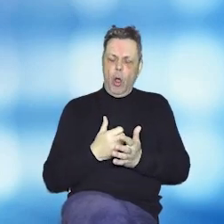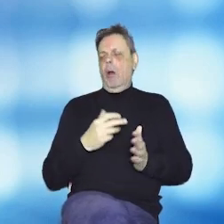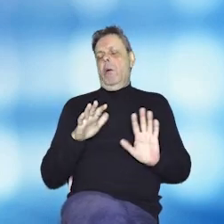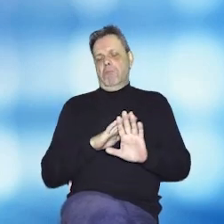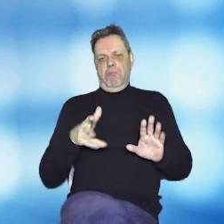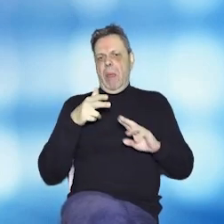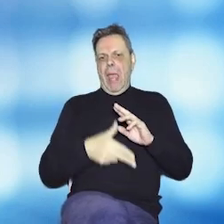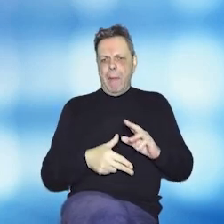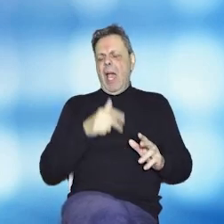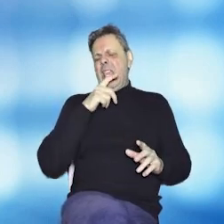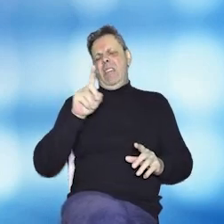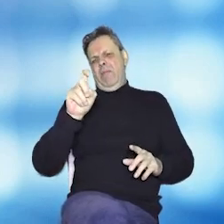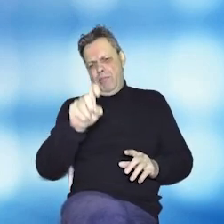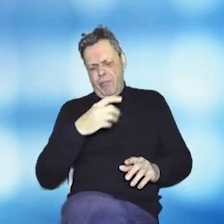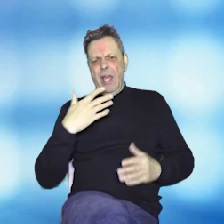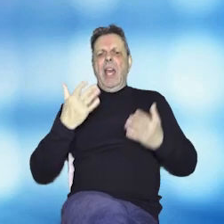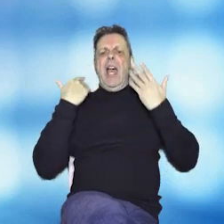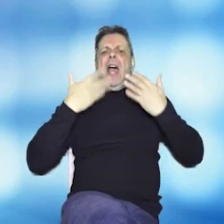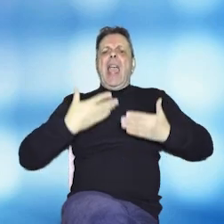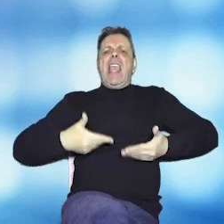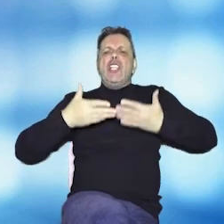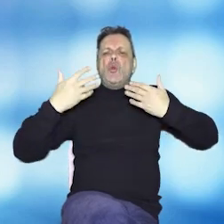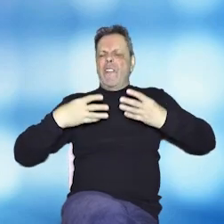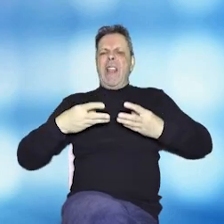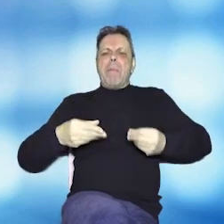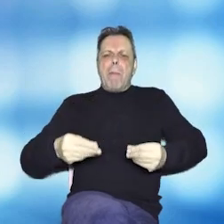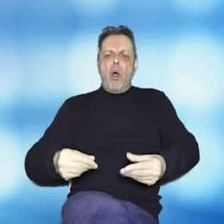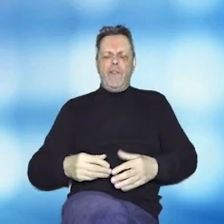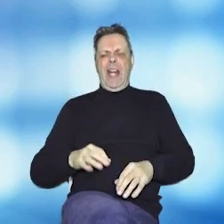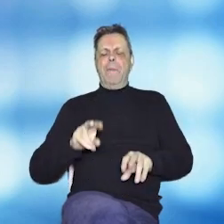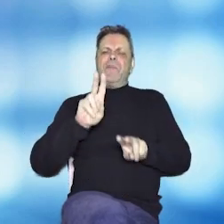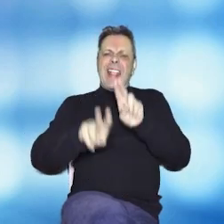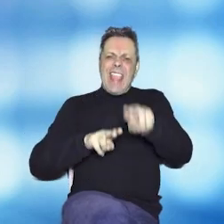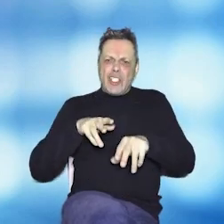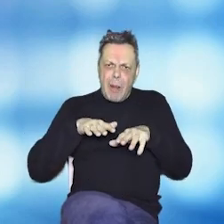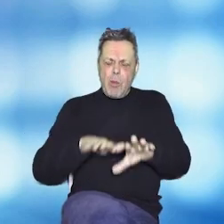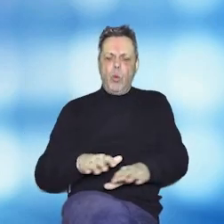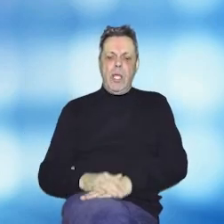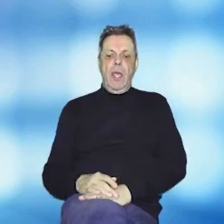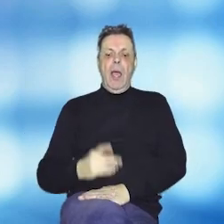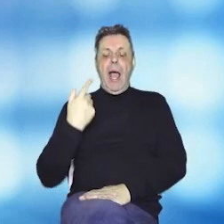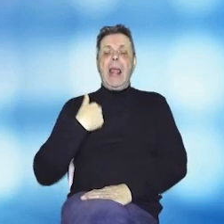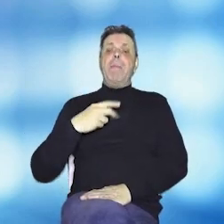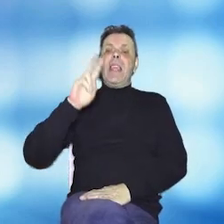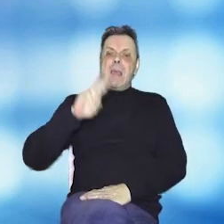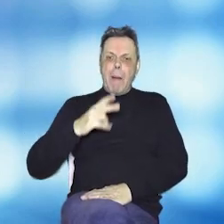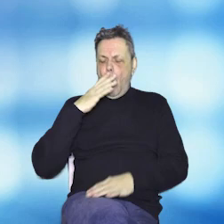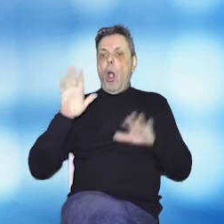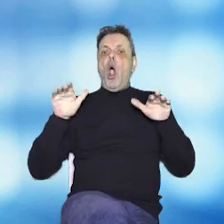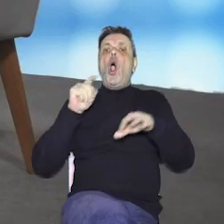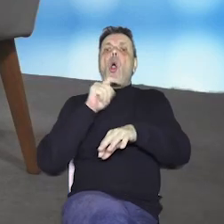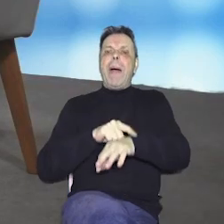i insekticidima, i isušivanjem močvara, i liječenjem ljudi, ali mi imamo